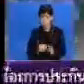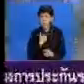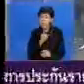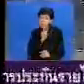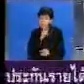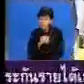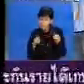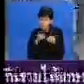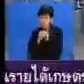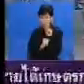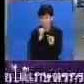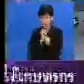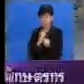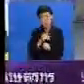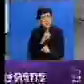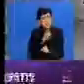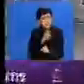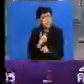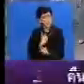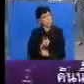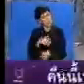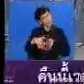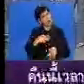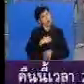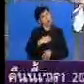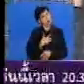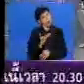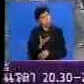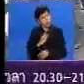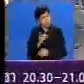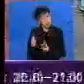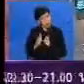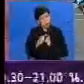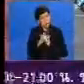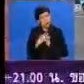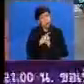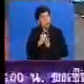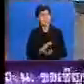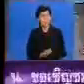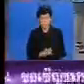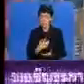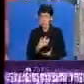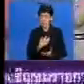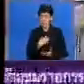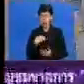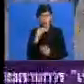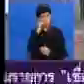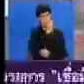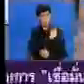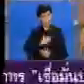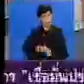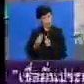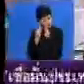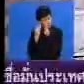ในช่วงของใกล้เทศกาลปีใหม่พบว่าสิ่งที่ประชาชนอยากขอพรให้กับประเทศไทยก็คือขอให้พระบาทสมเด็จพระเจ้าอยู่หั